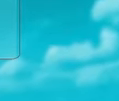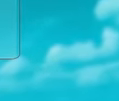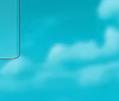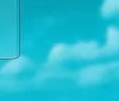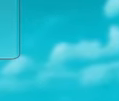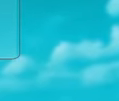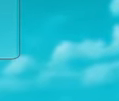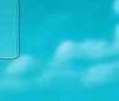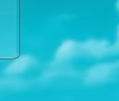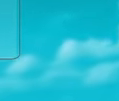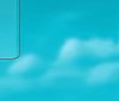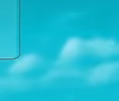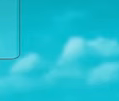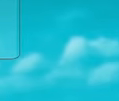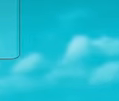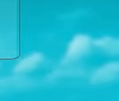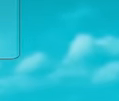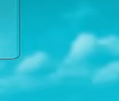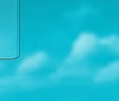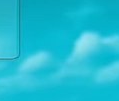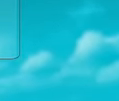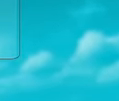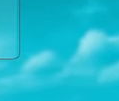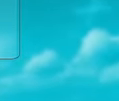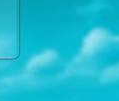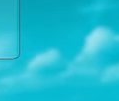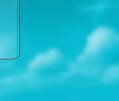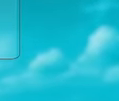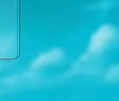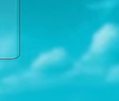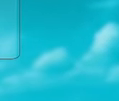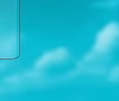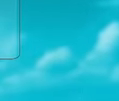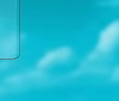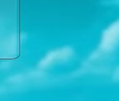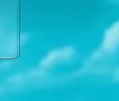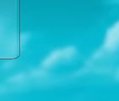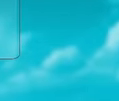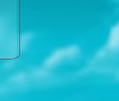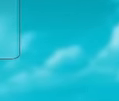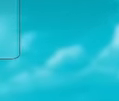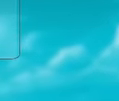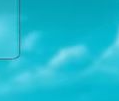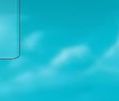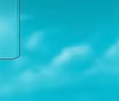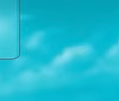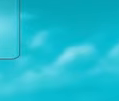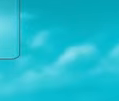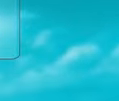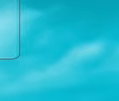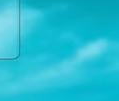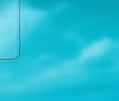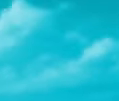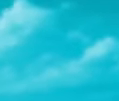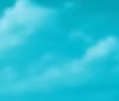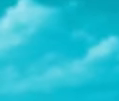минус 14. В Байконуре днем минус 3 градуса, ночью 12 градусов со знаком минус.